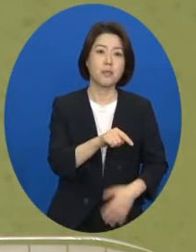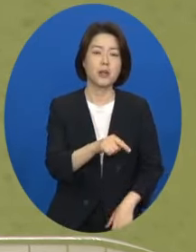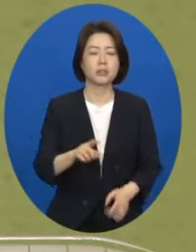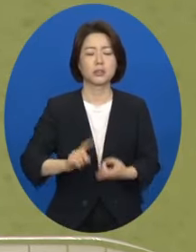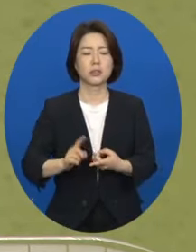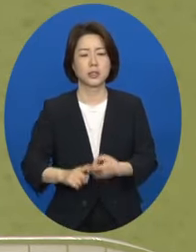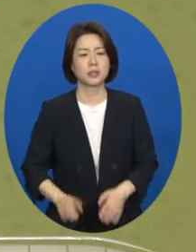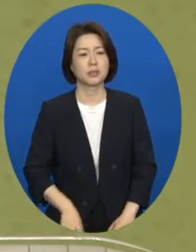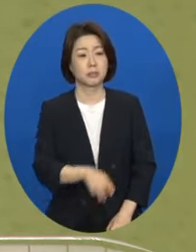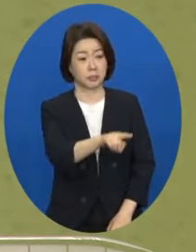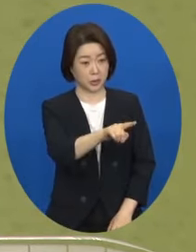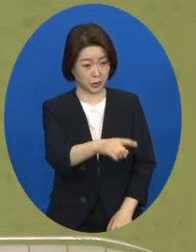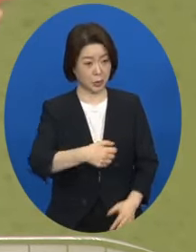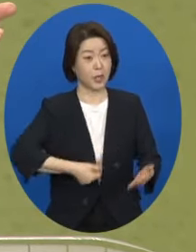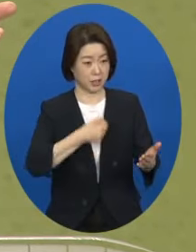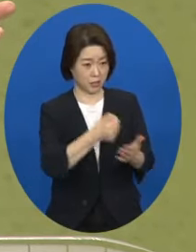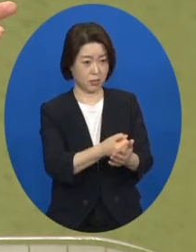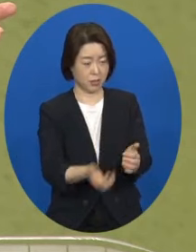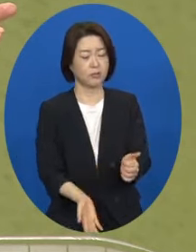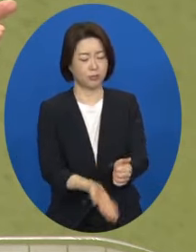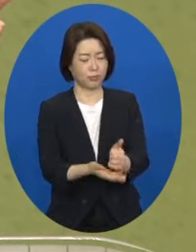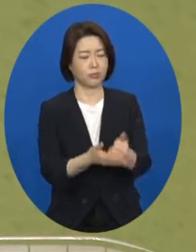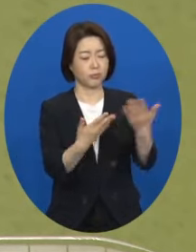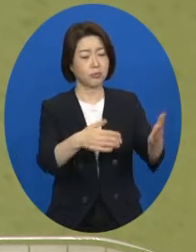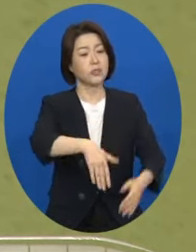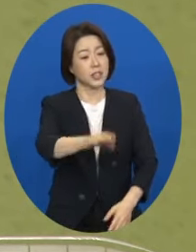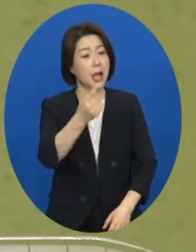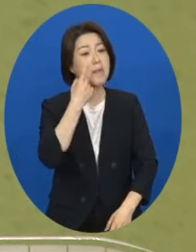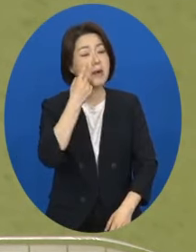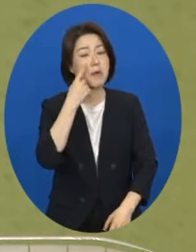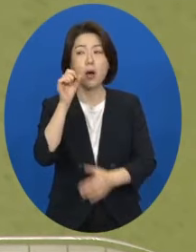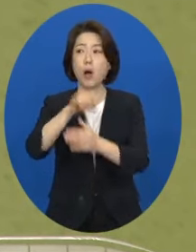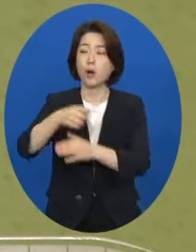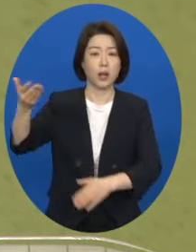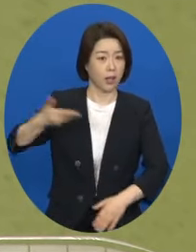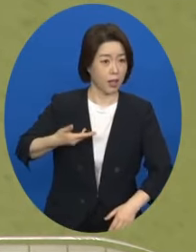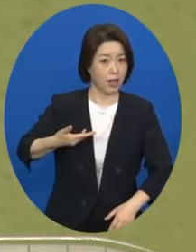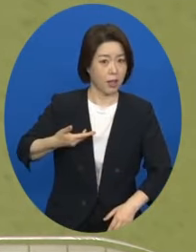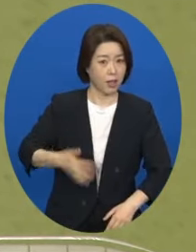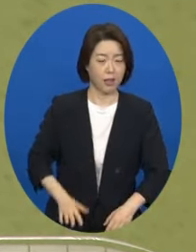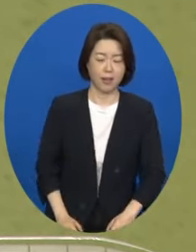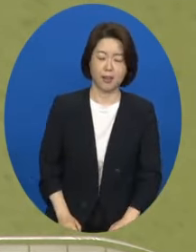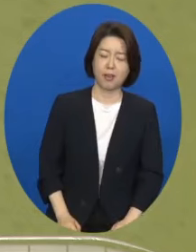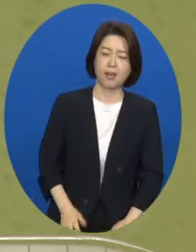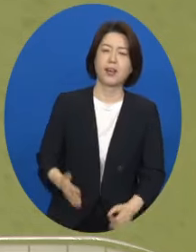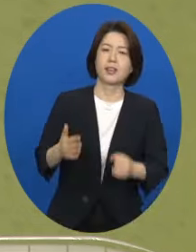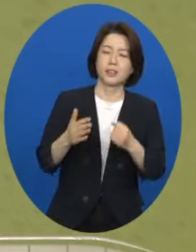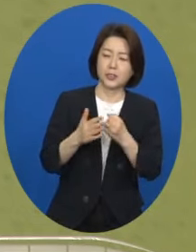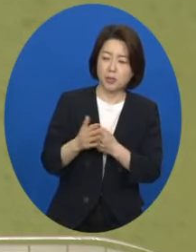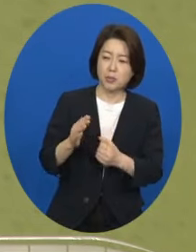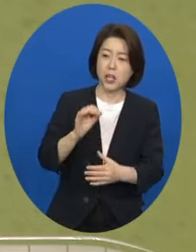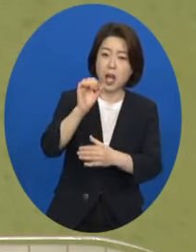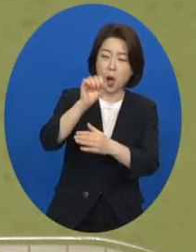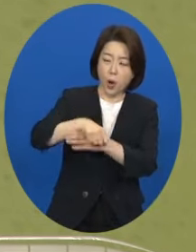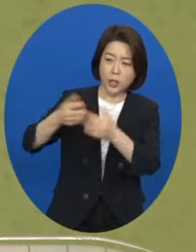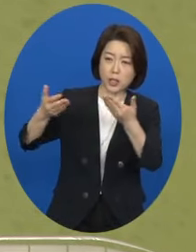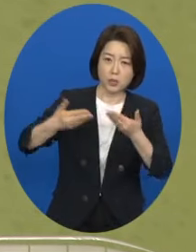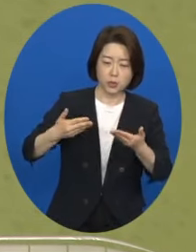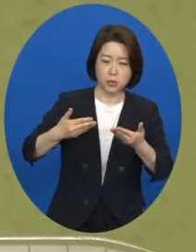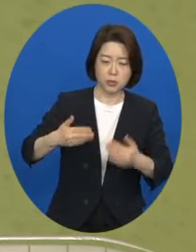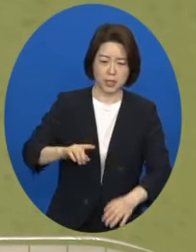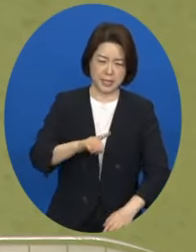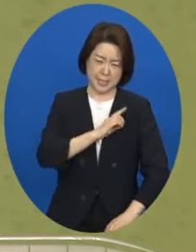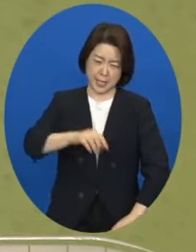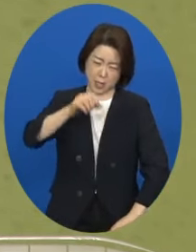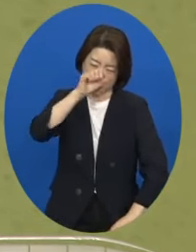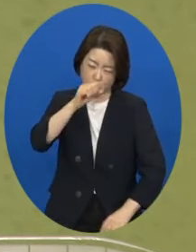대해서 결정을 존중해 주시고 가보라고 하시죠. 그러니까 여러분 허락하심이 하나님의 최선은 반드시 동의어는 아니라고 하는